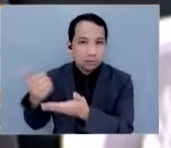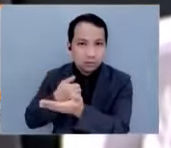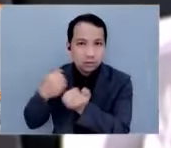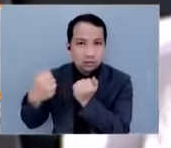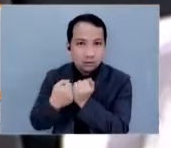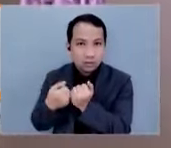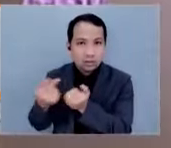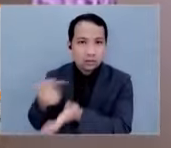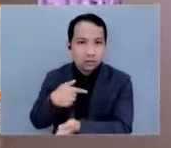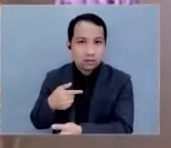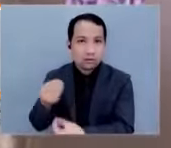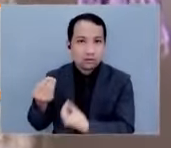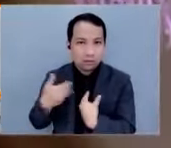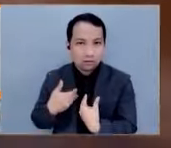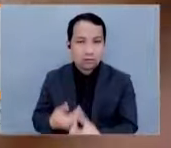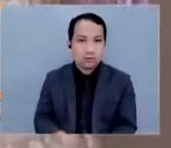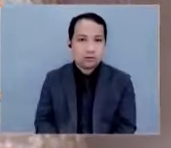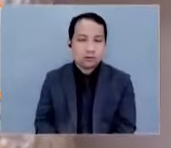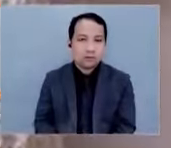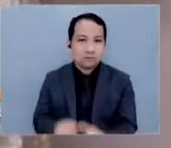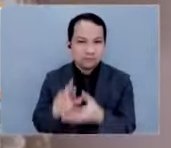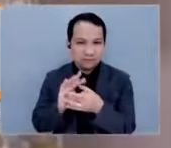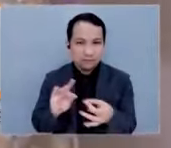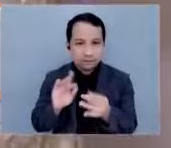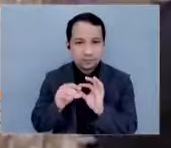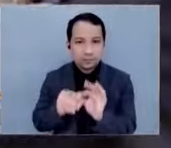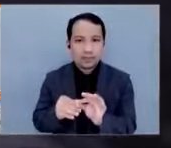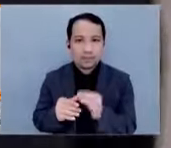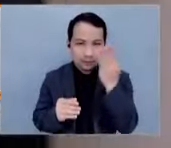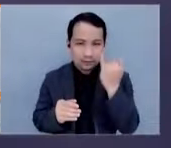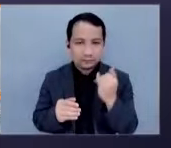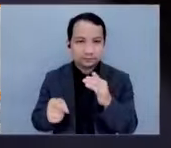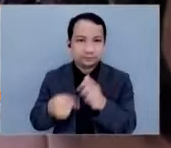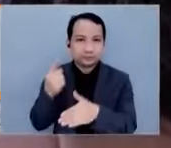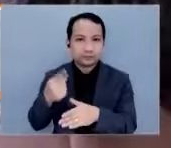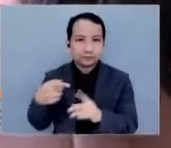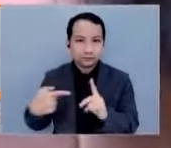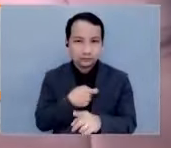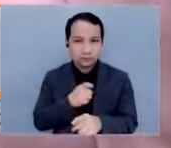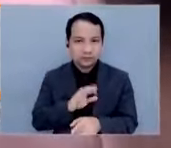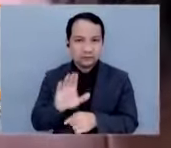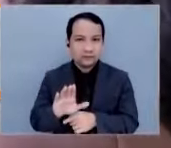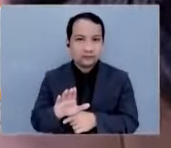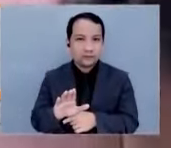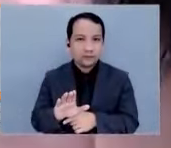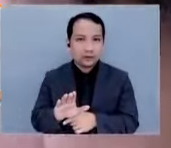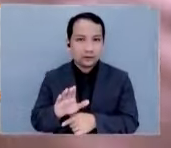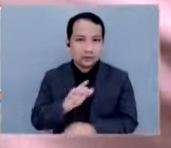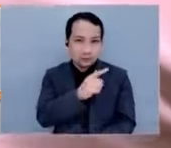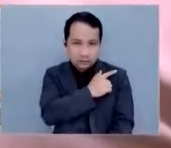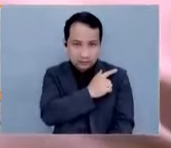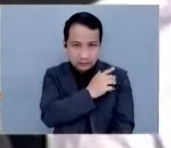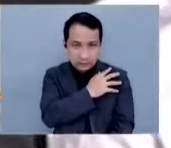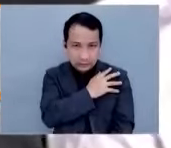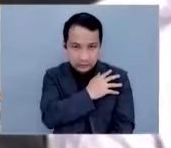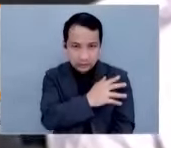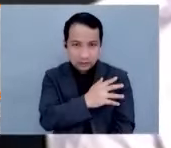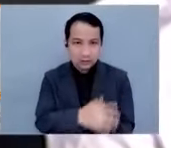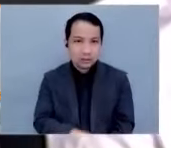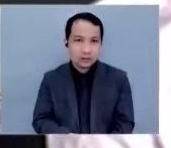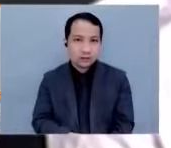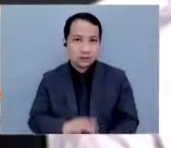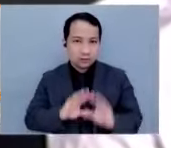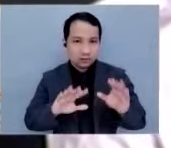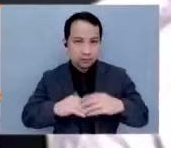ng sustento? Ikinwento pa ni Tessa ang minsang pananakit umano sa kanya ng general. Buntis ako, tinulak po ako.